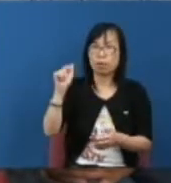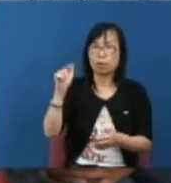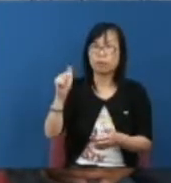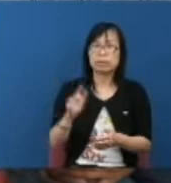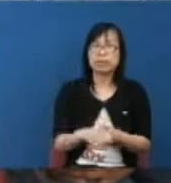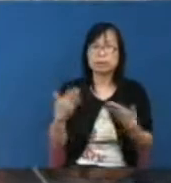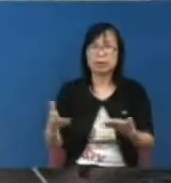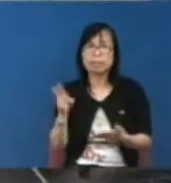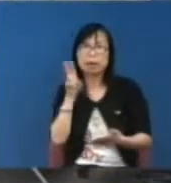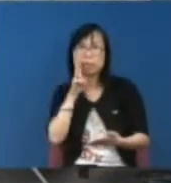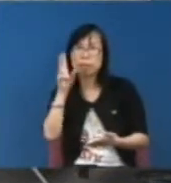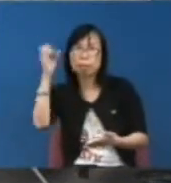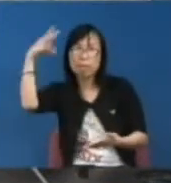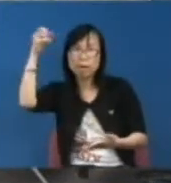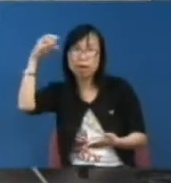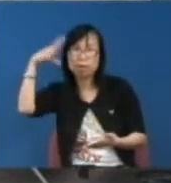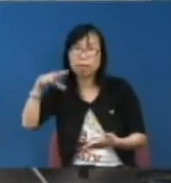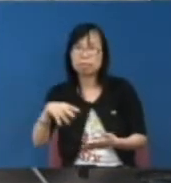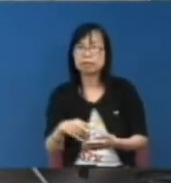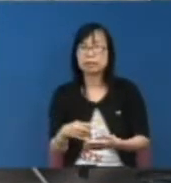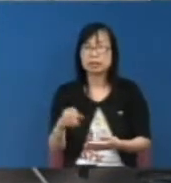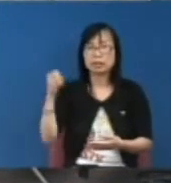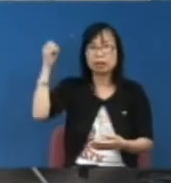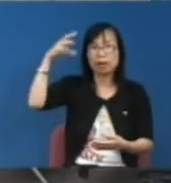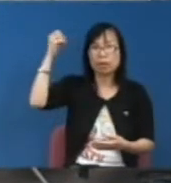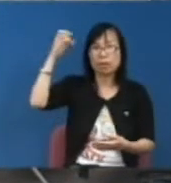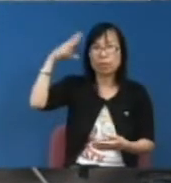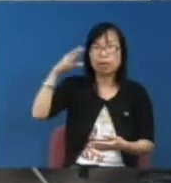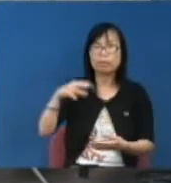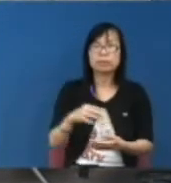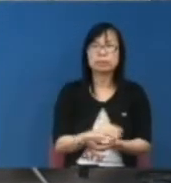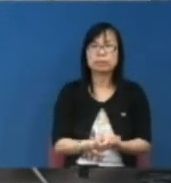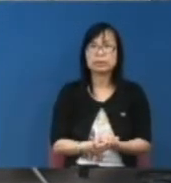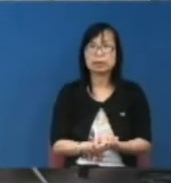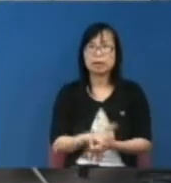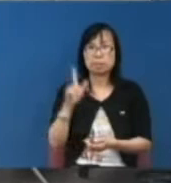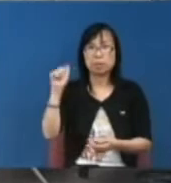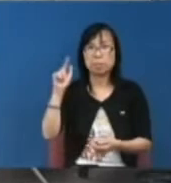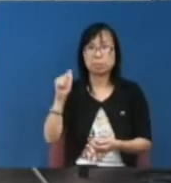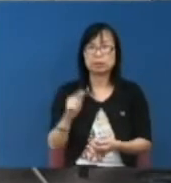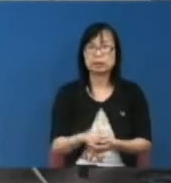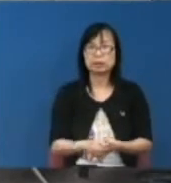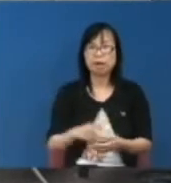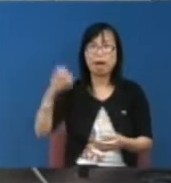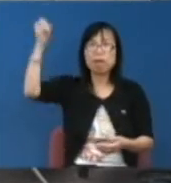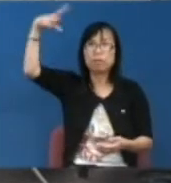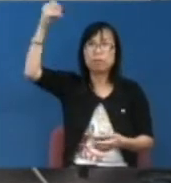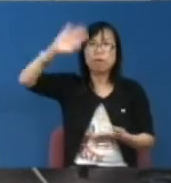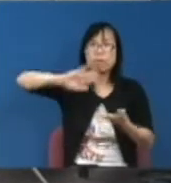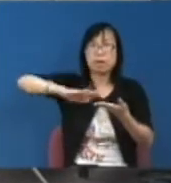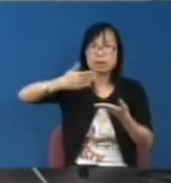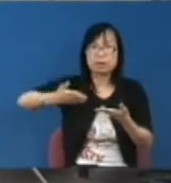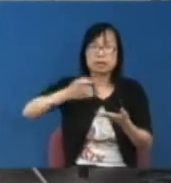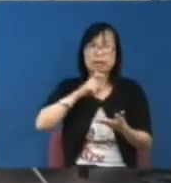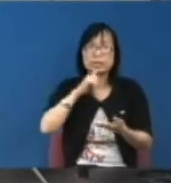咩啊？光咩啊？光 光 光害啊！ 光害唔係淨係光污染啊，光又反射咗之後有一種